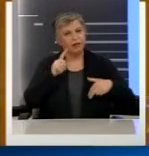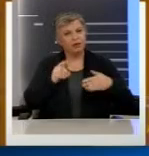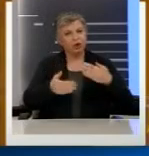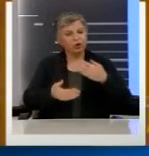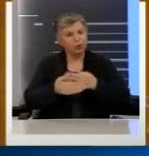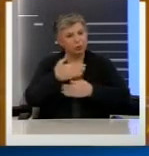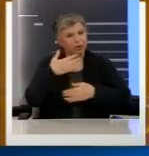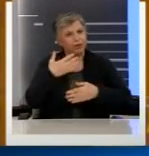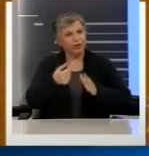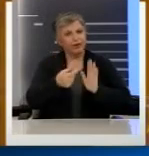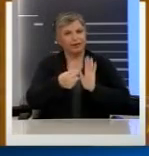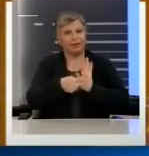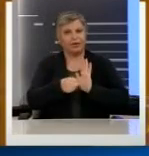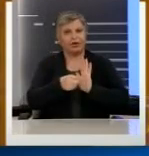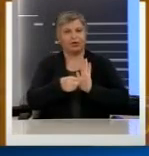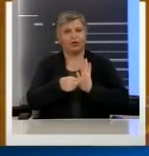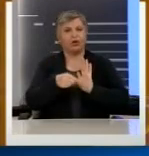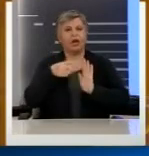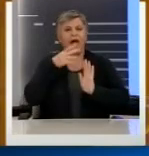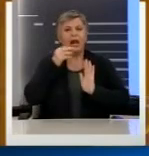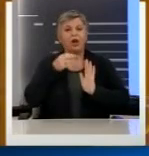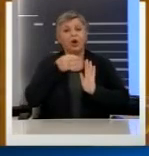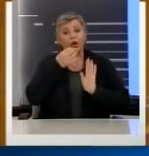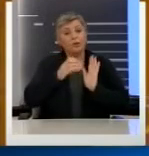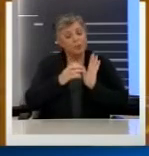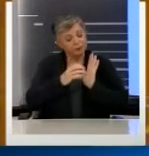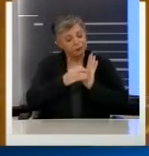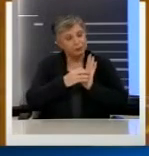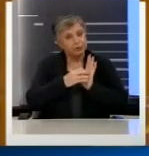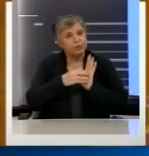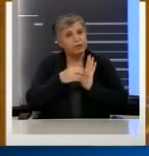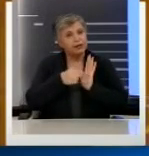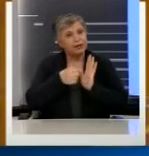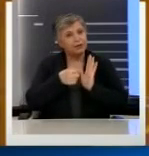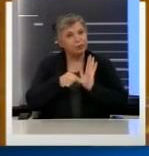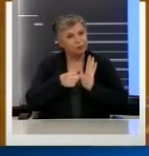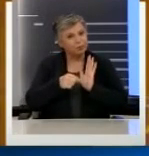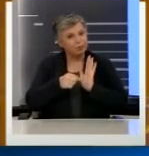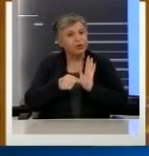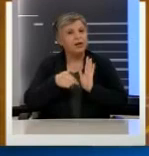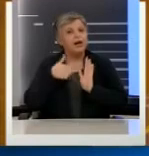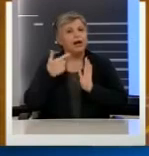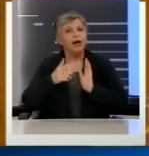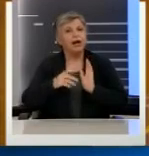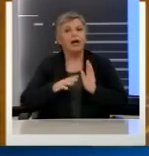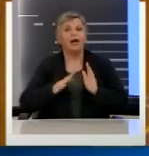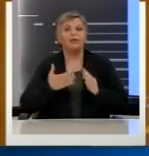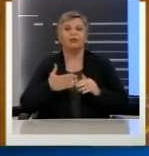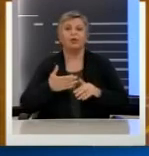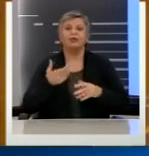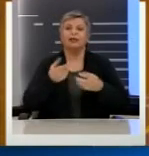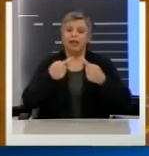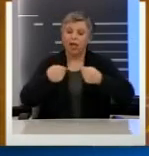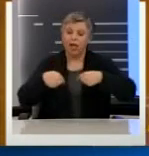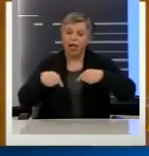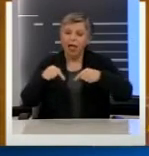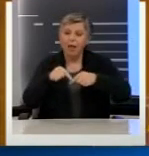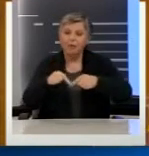προς ένα άρθρο που αφορά τους νέους 15 χρόνων με τη Διεπιστημονική Επιτροπή κτλ.